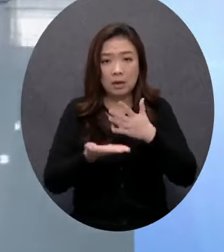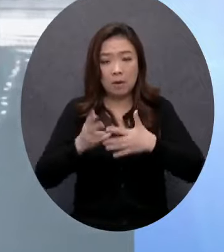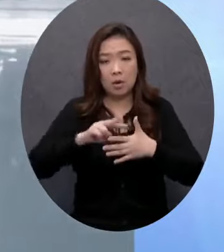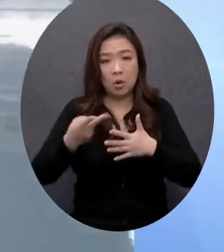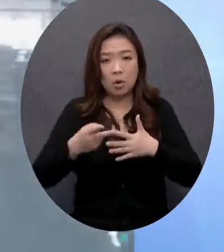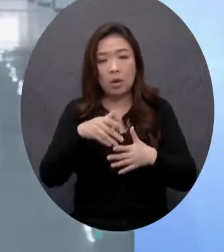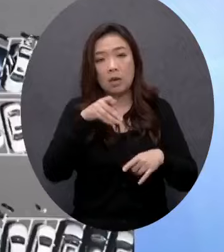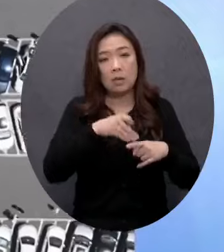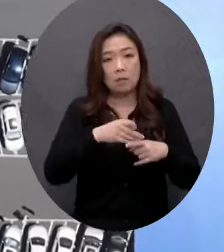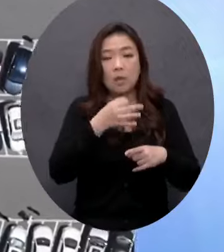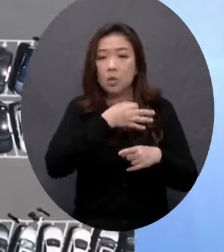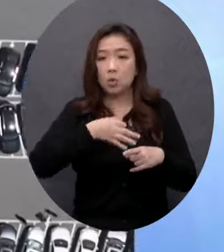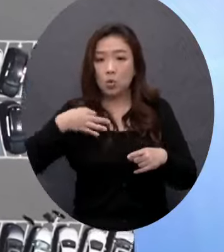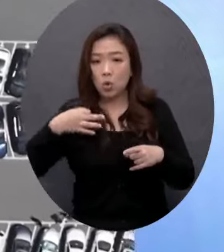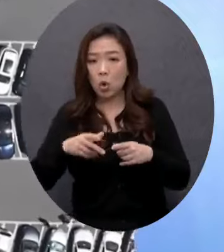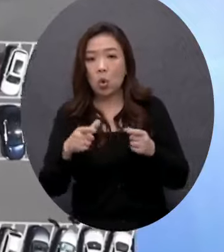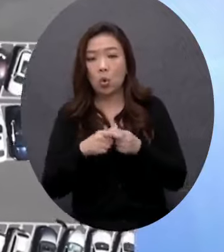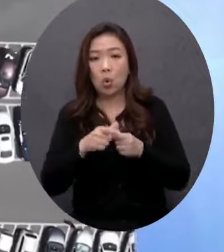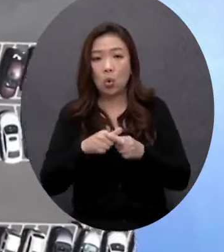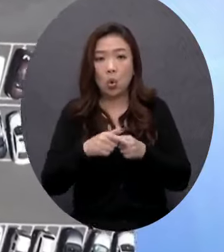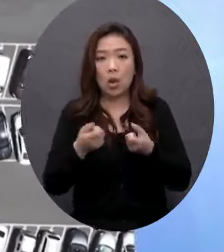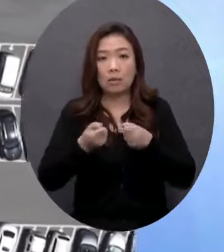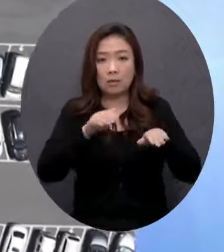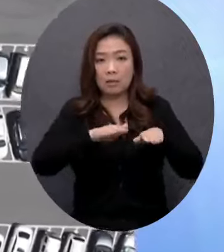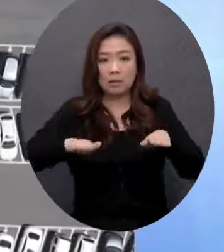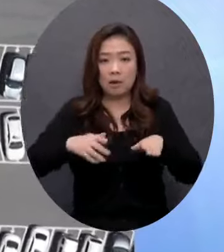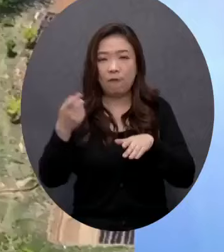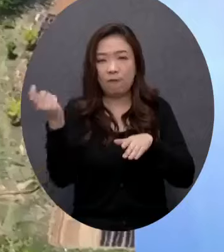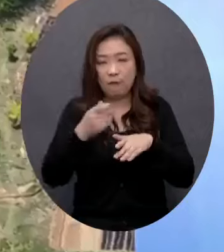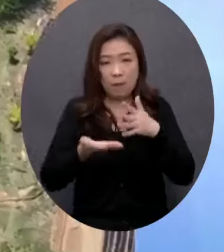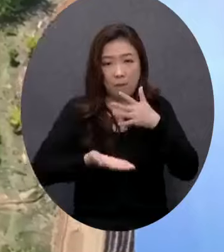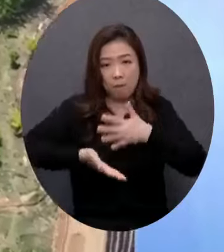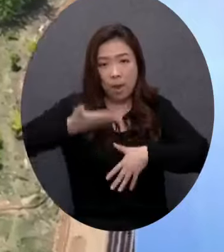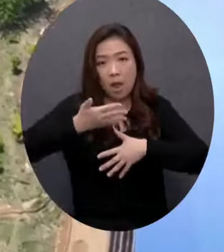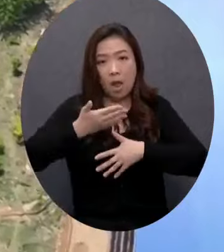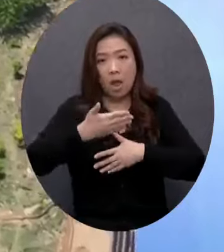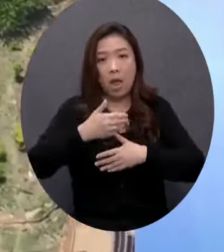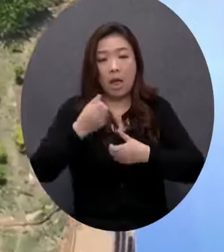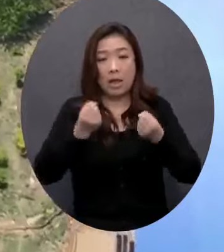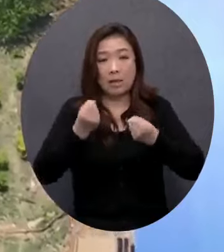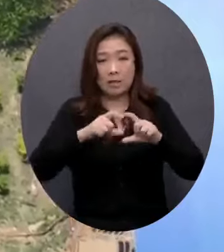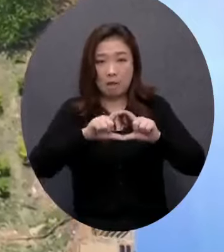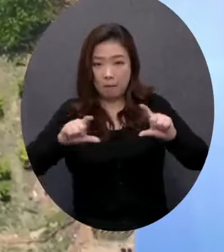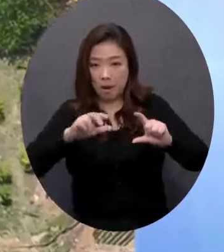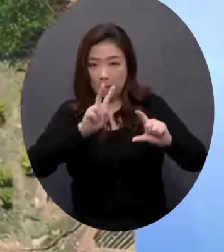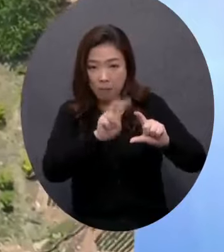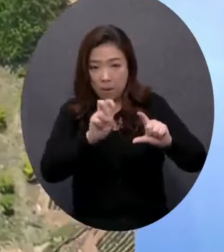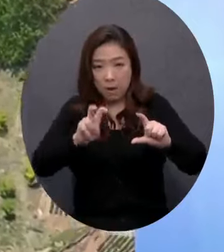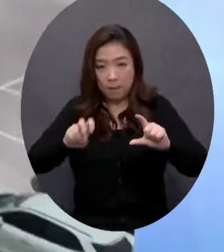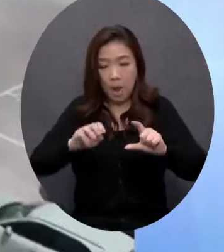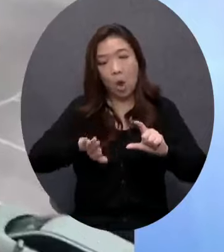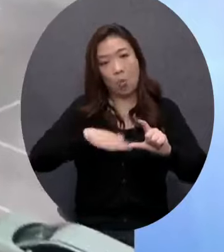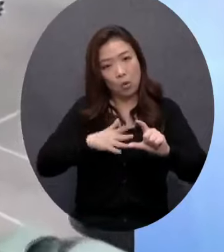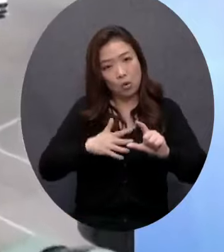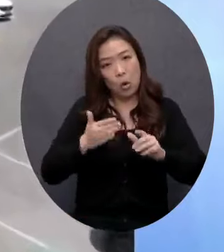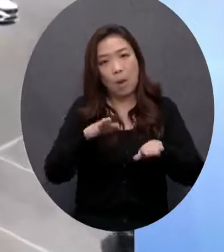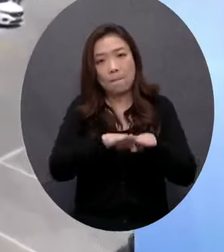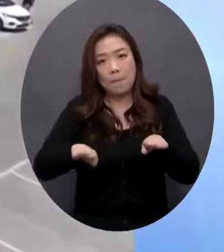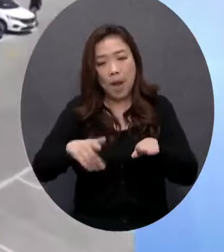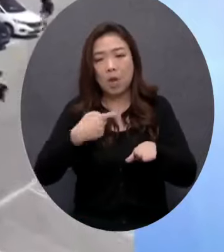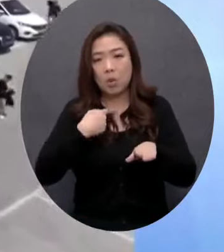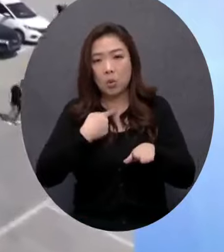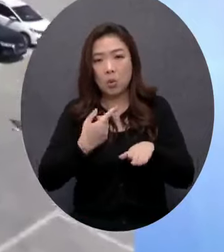深圳珠海市公共停车场快速升级车牌识别系统，满足港澳车主泊车的需求，以及